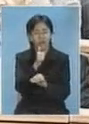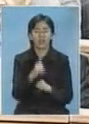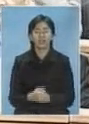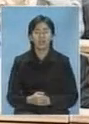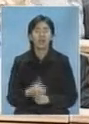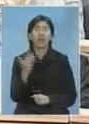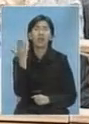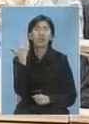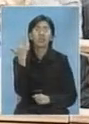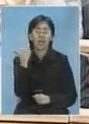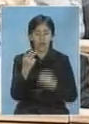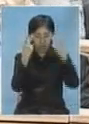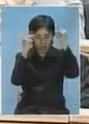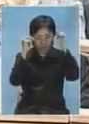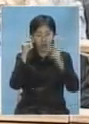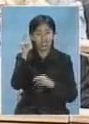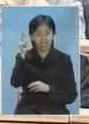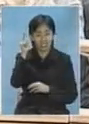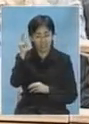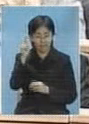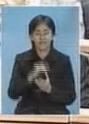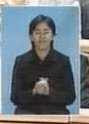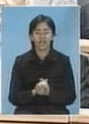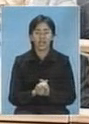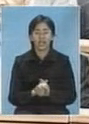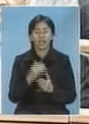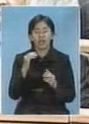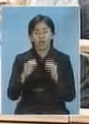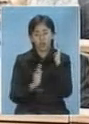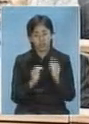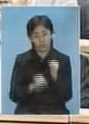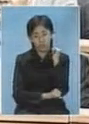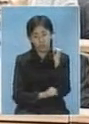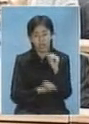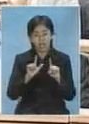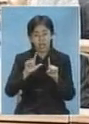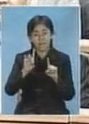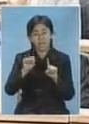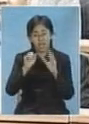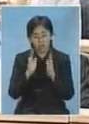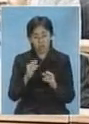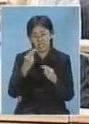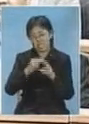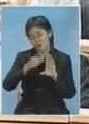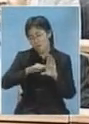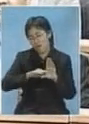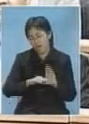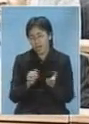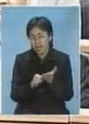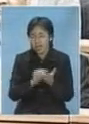คราวที่แล้วครับท่านนายกทักษิณชินวัตรเคยทำเอาไว้ลงทะเบียนคนจนล้าน8ท่านแก้ไปได้ไม่มากแค่หลักหมื่นร